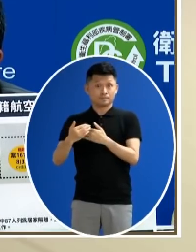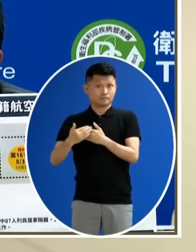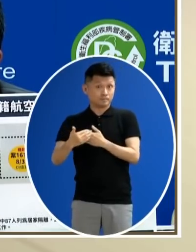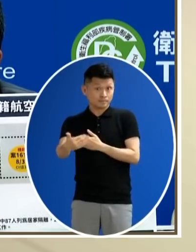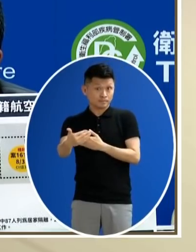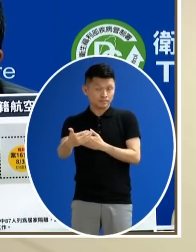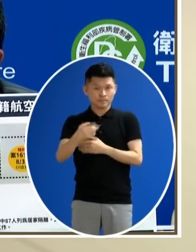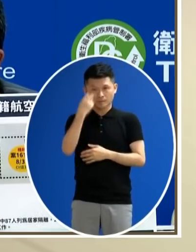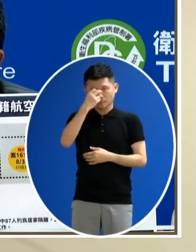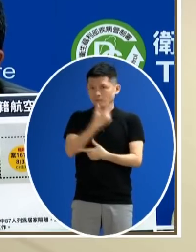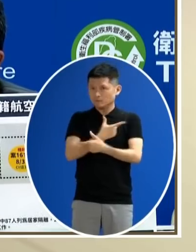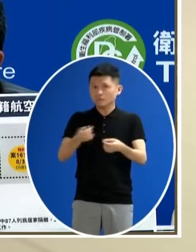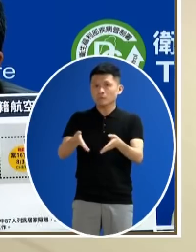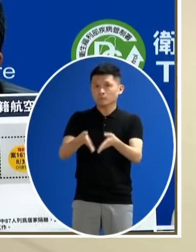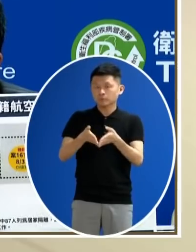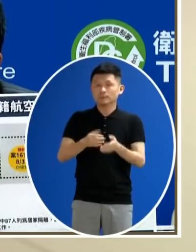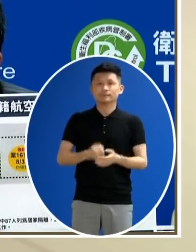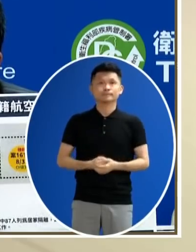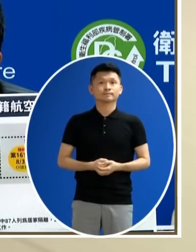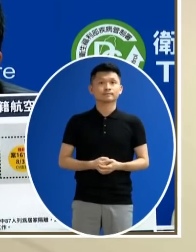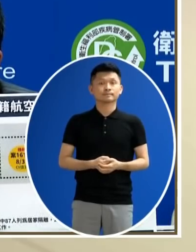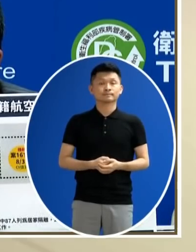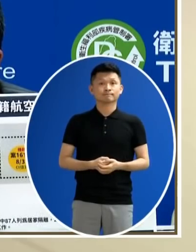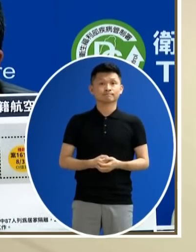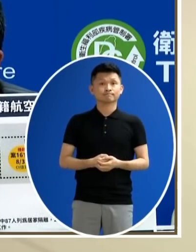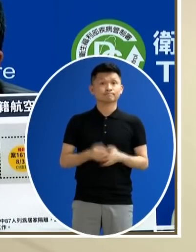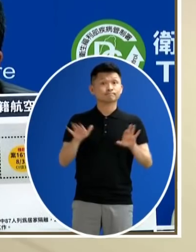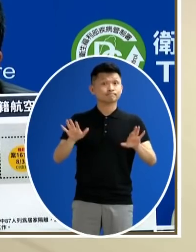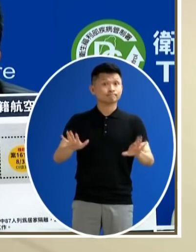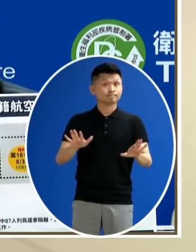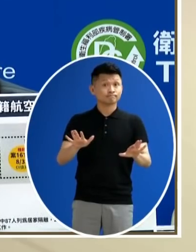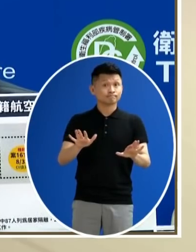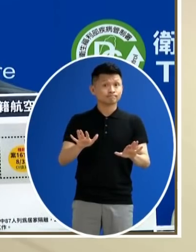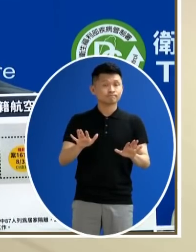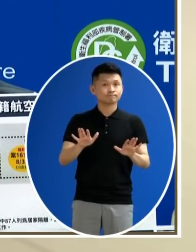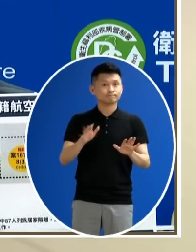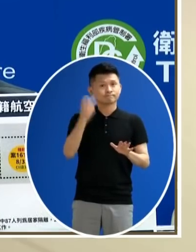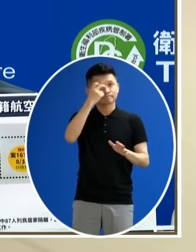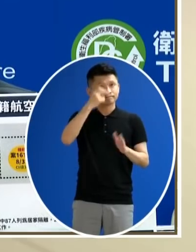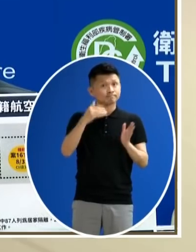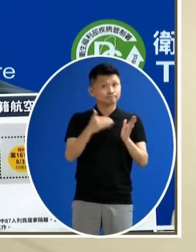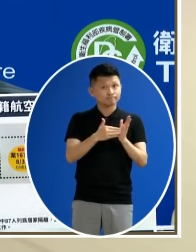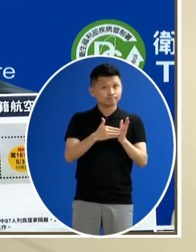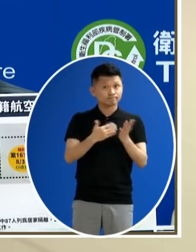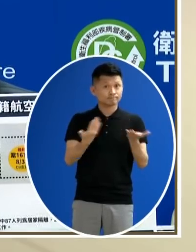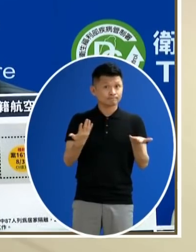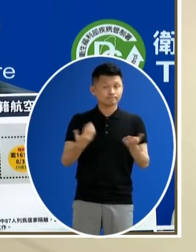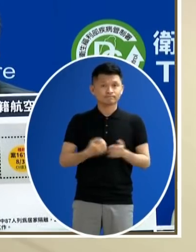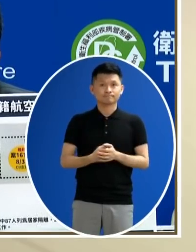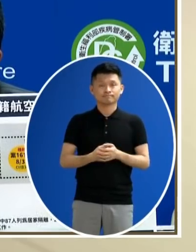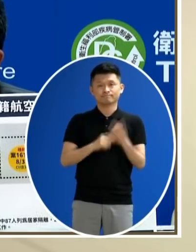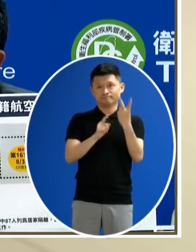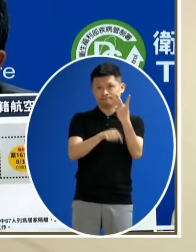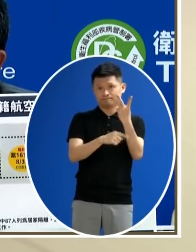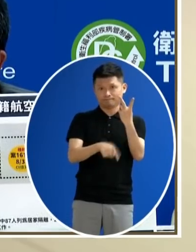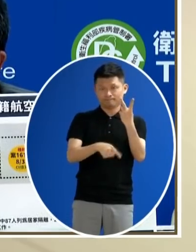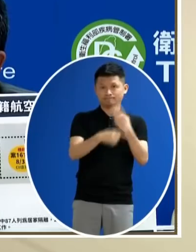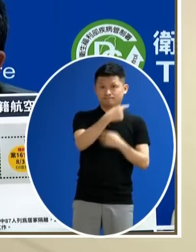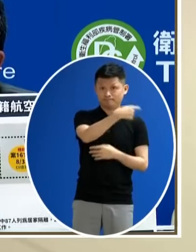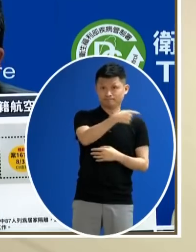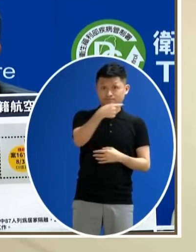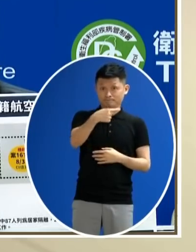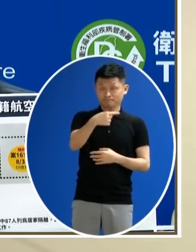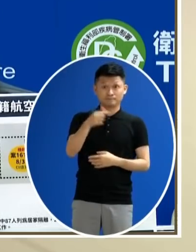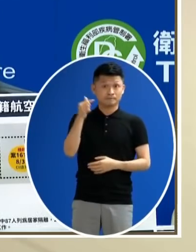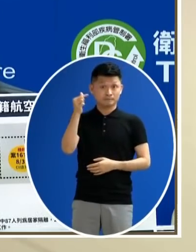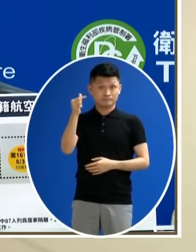那都要裁。好，那其中大家现在目前完成的是只有一个，这两例是阴性。那